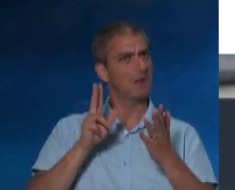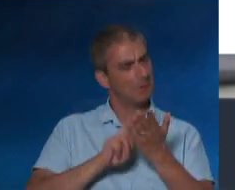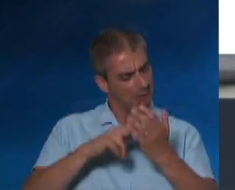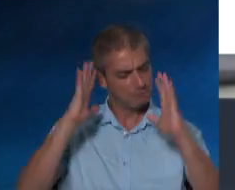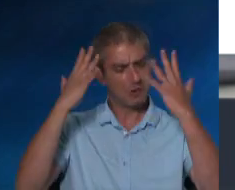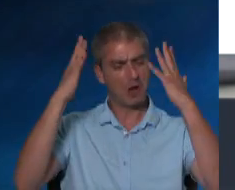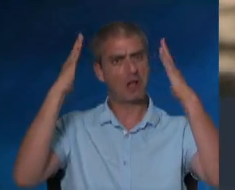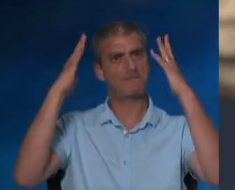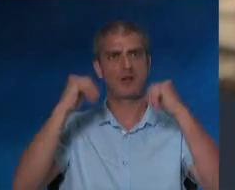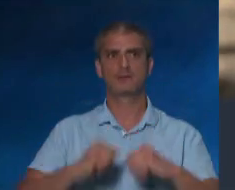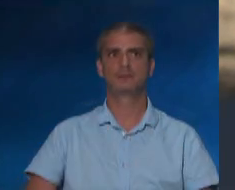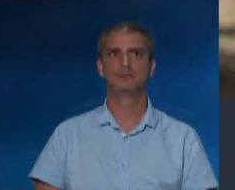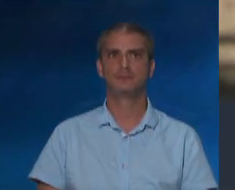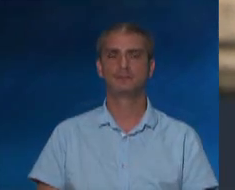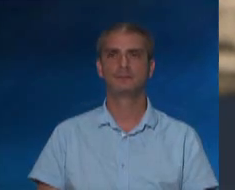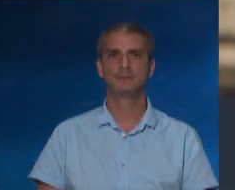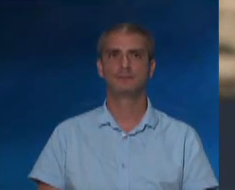ישר כוח גדול.